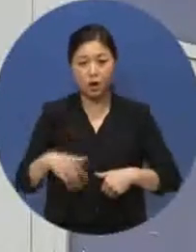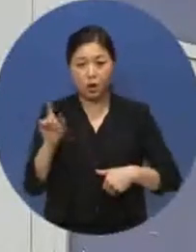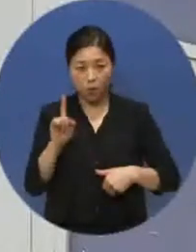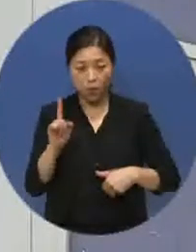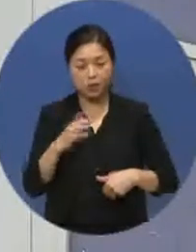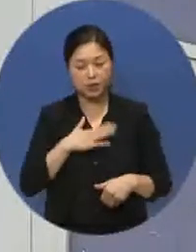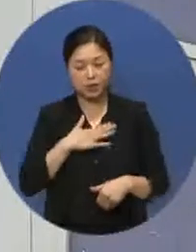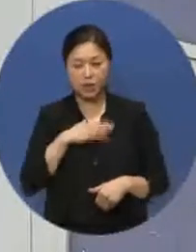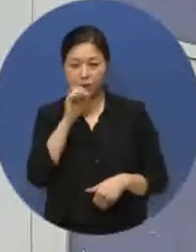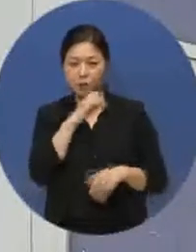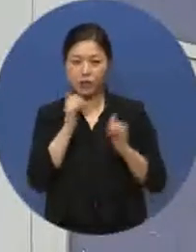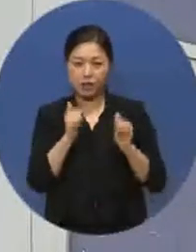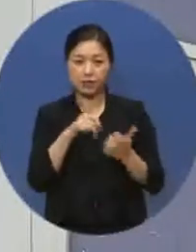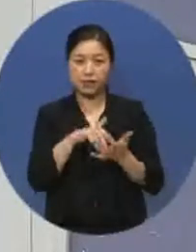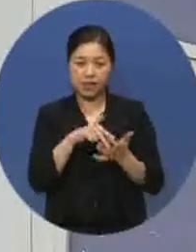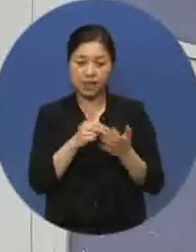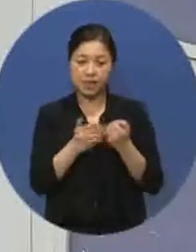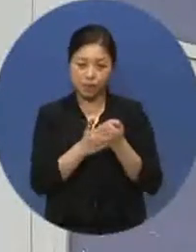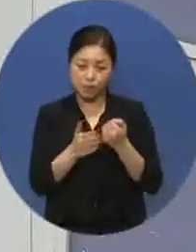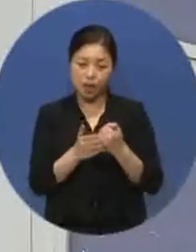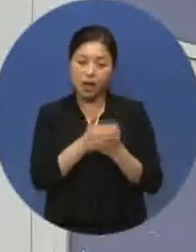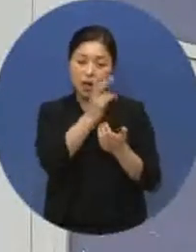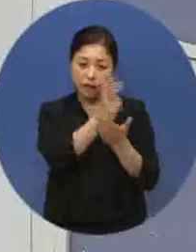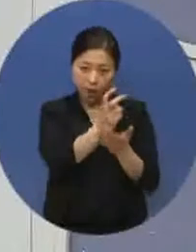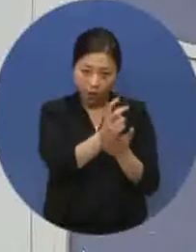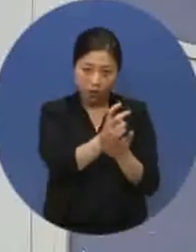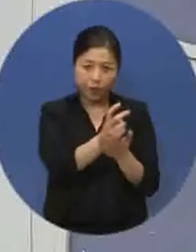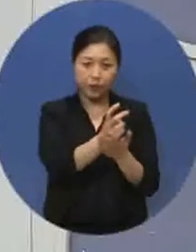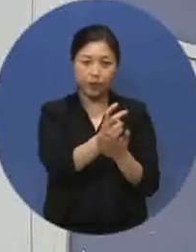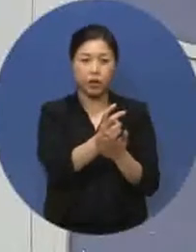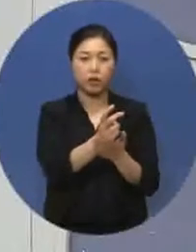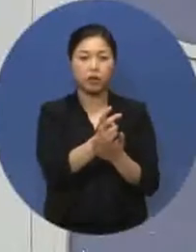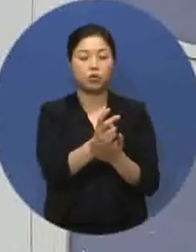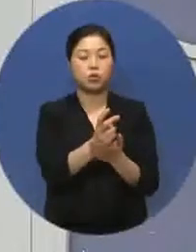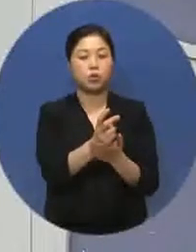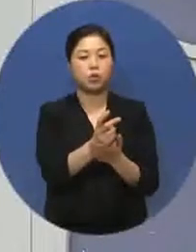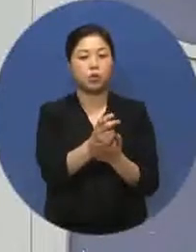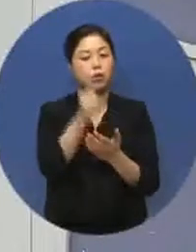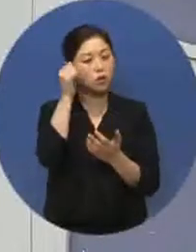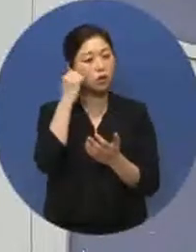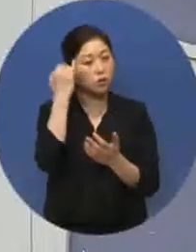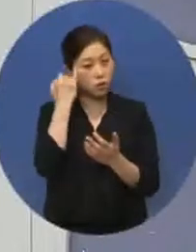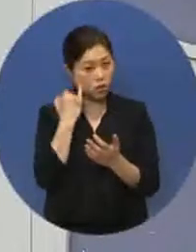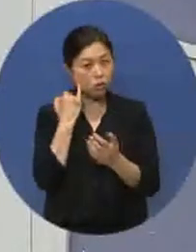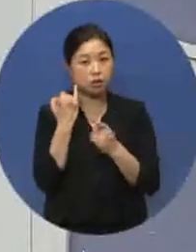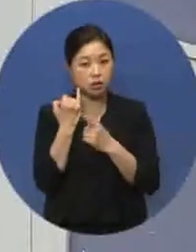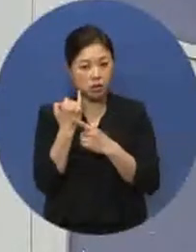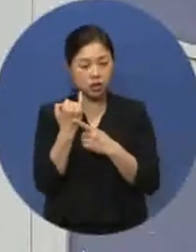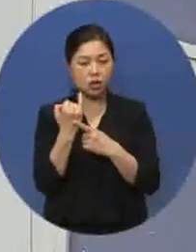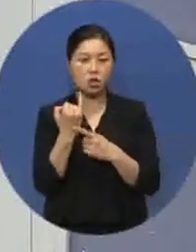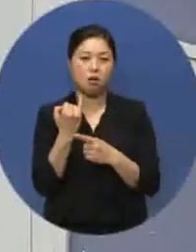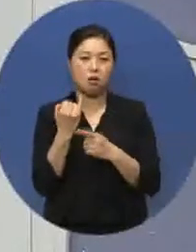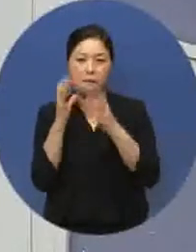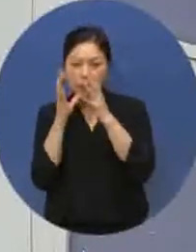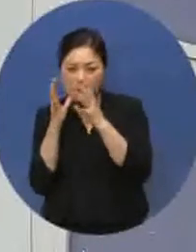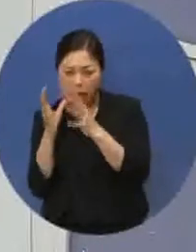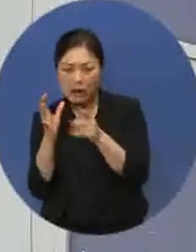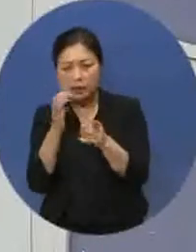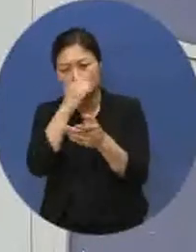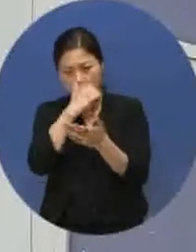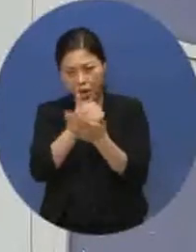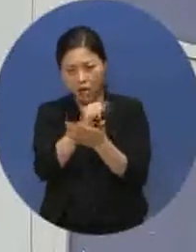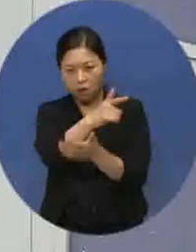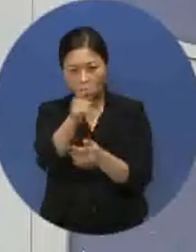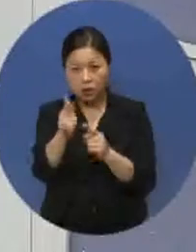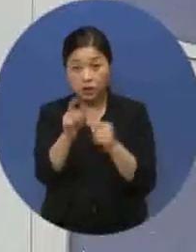제가 이제 변호사다 보니까 어떤 법률적인 청소년들이 쉽게 빠지기 쉬운 범죄라든지 이런 거에